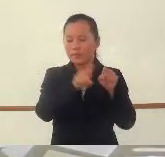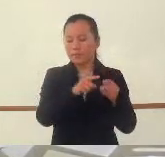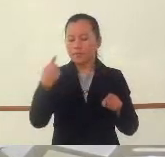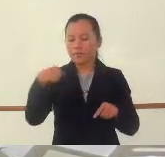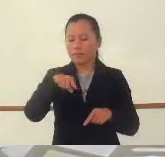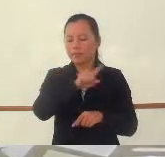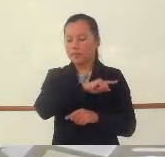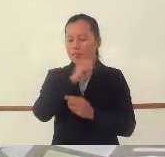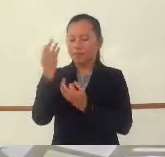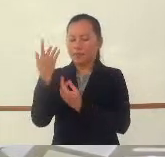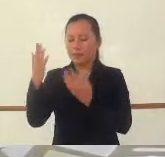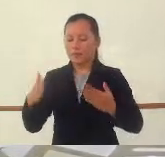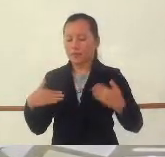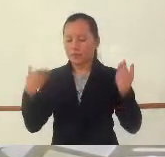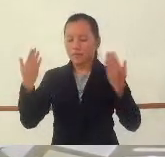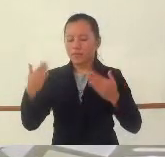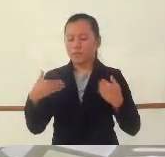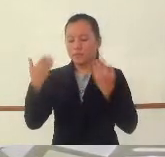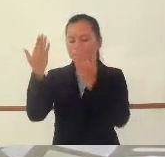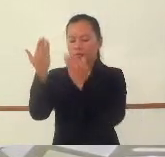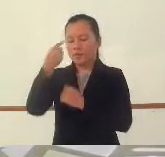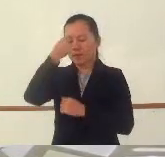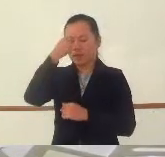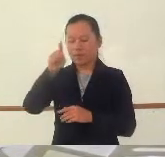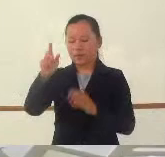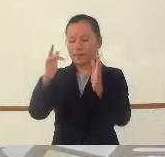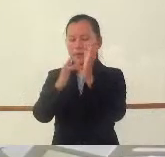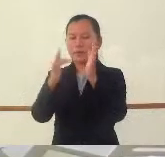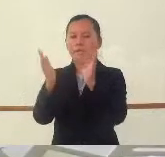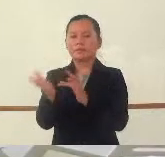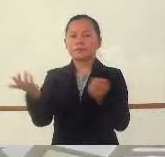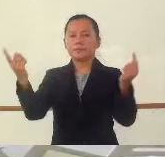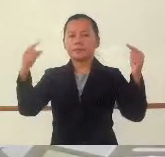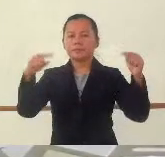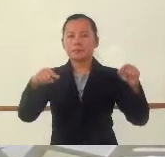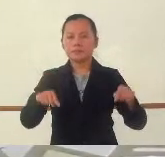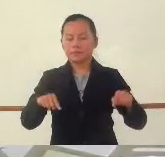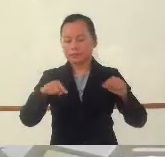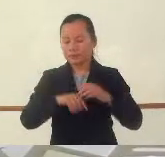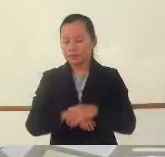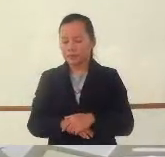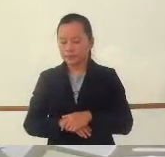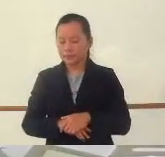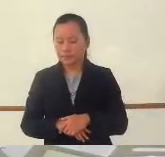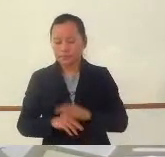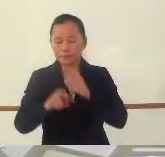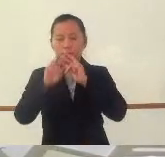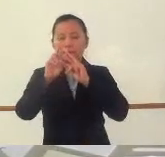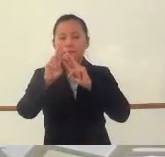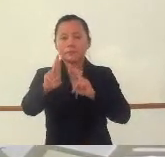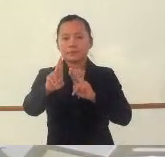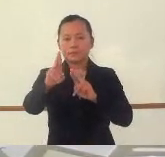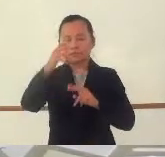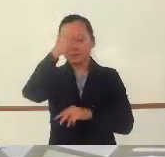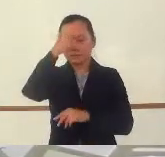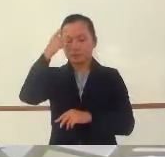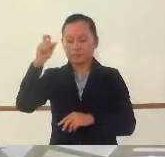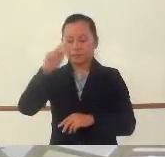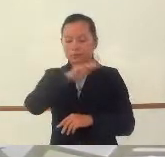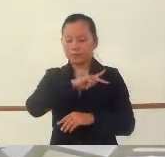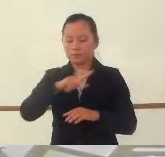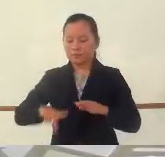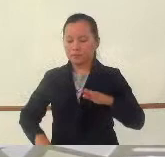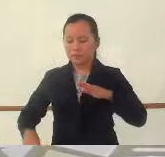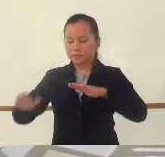dengan rindu kedatangan penyelamat kami, Yesus Kristus. Sebab Engkaulah